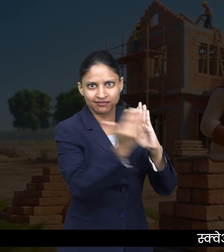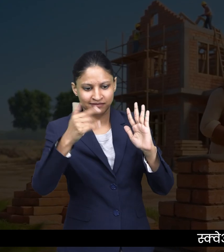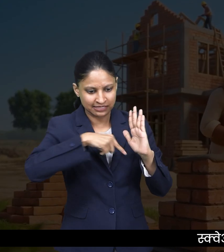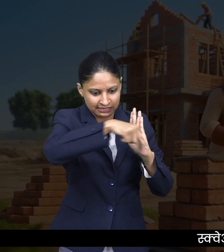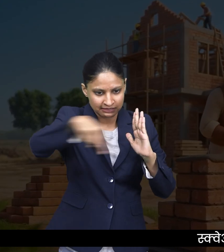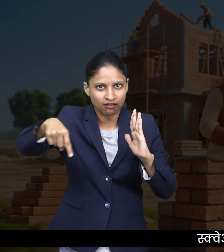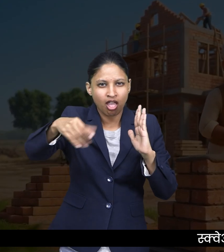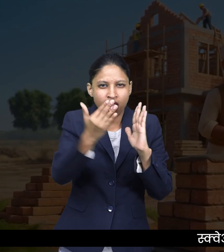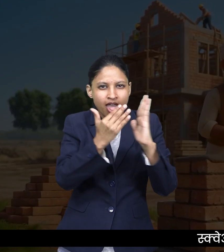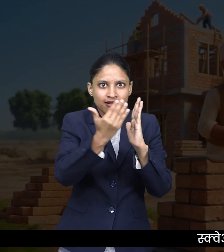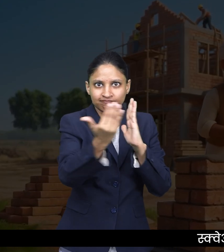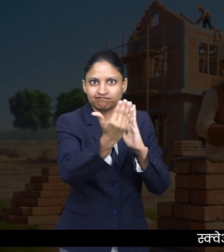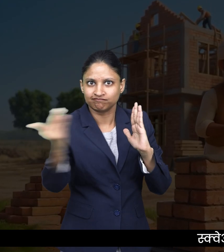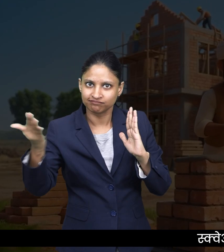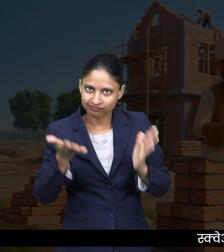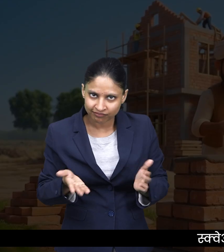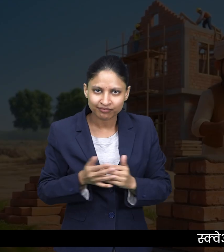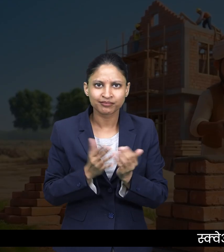स्क्वेअर वापरून पहा.